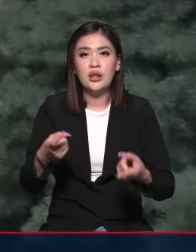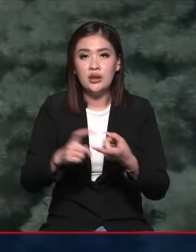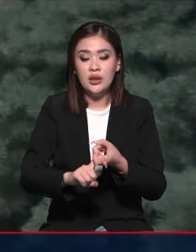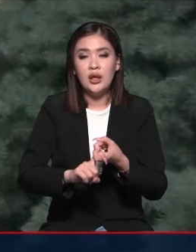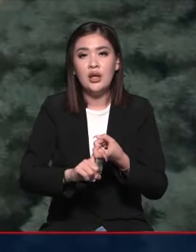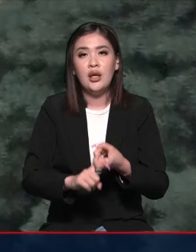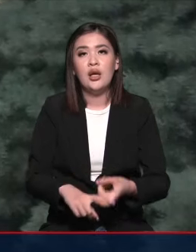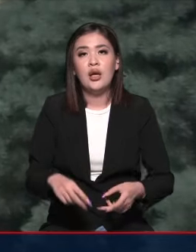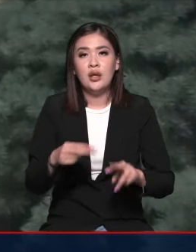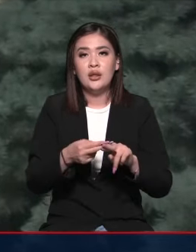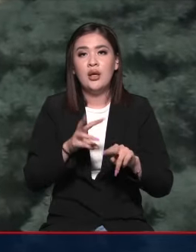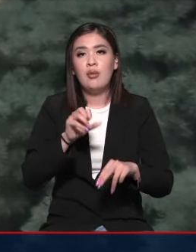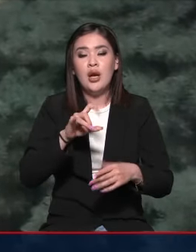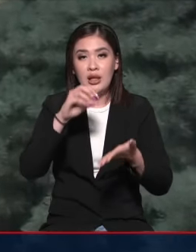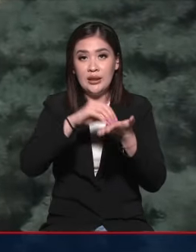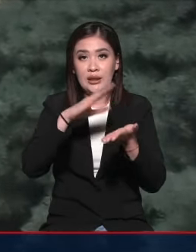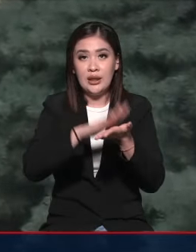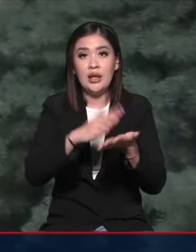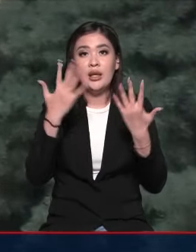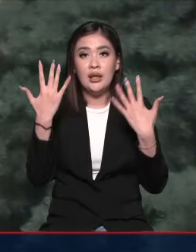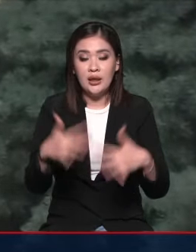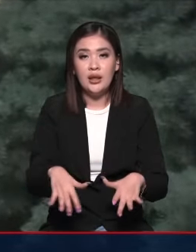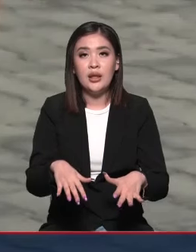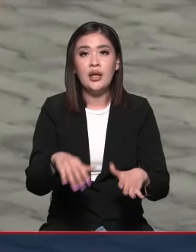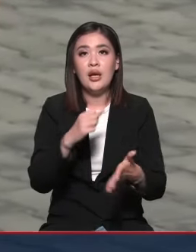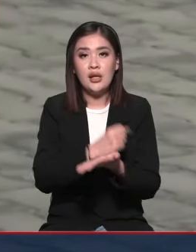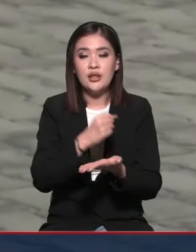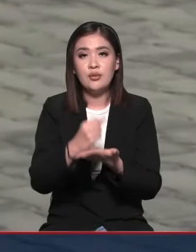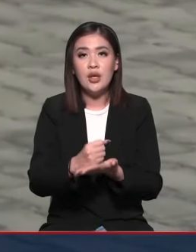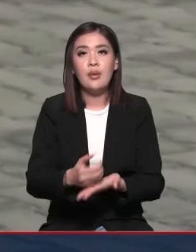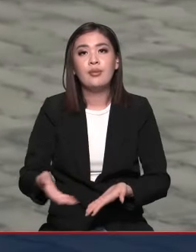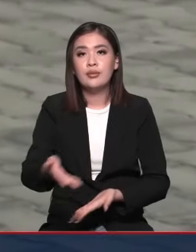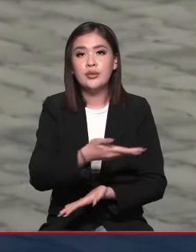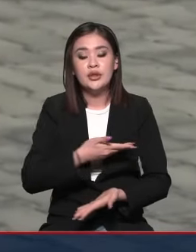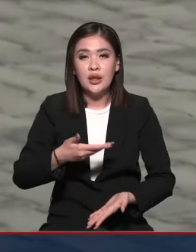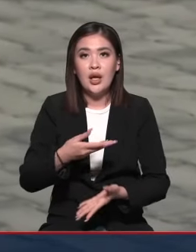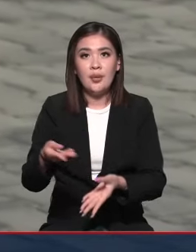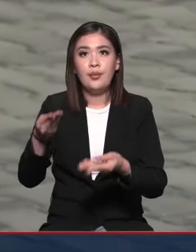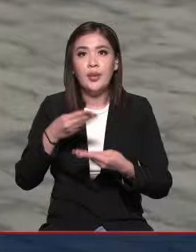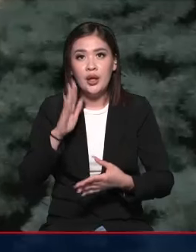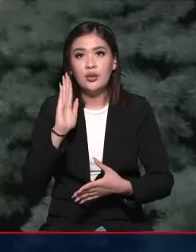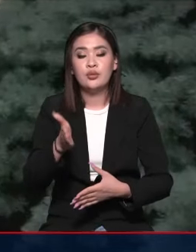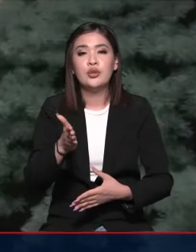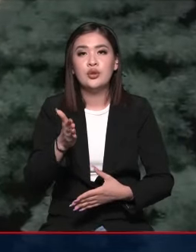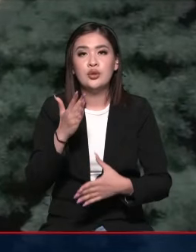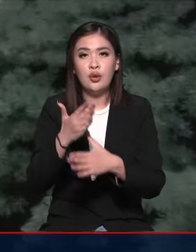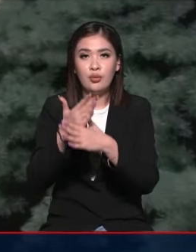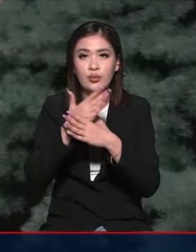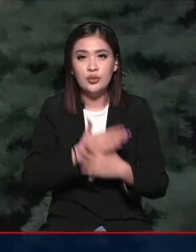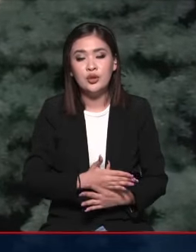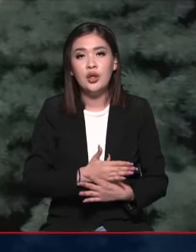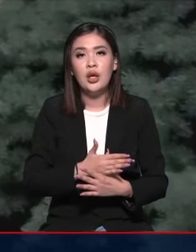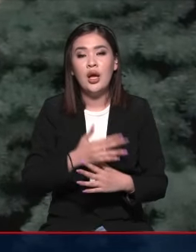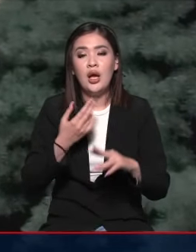мамандары маралды тіркегеннен кейін рәсімдеп бізге өтінім береді асылдандыруға. Бүгінгінге ол кісілер